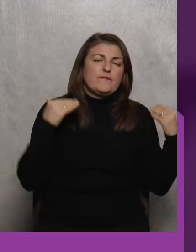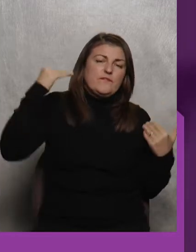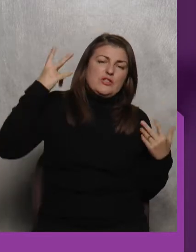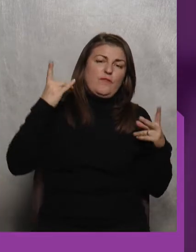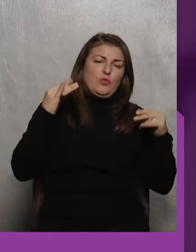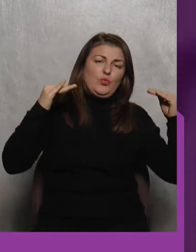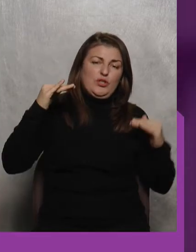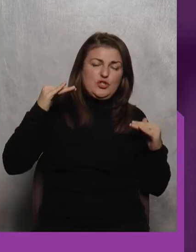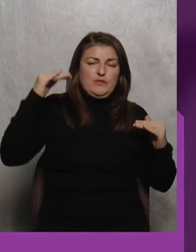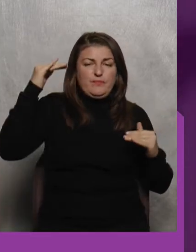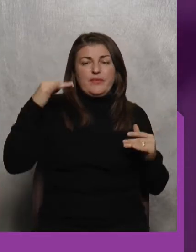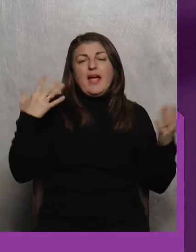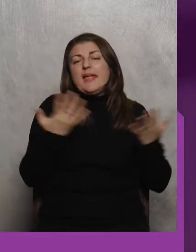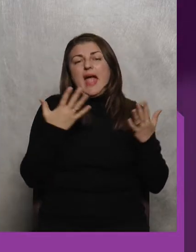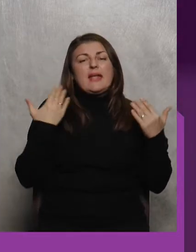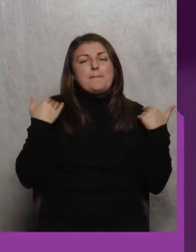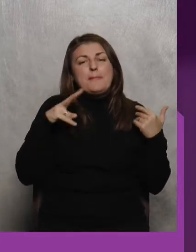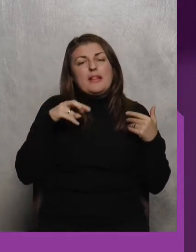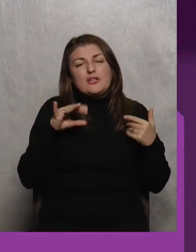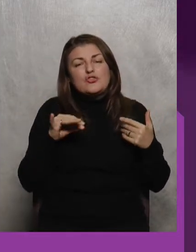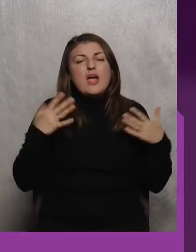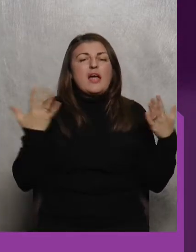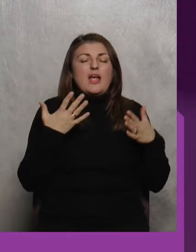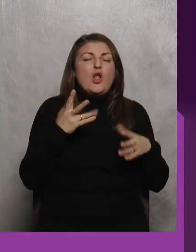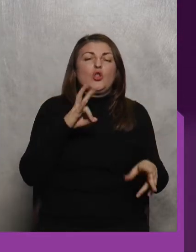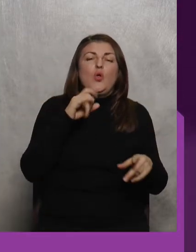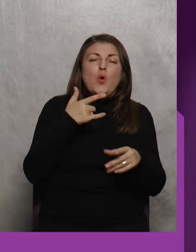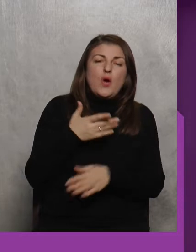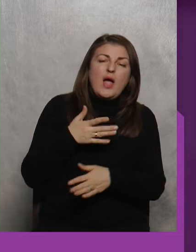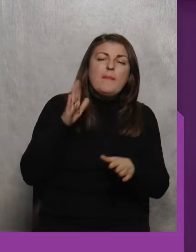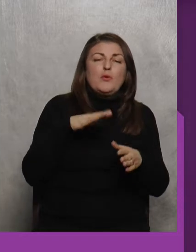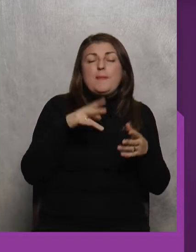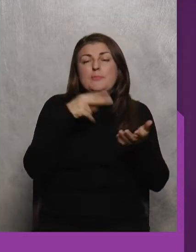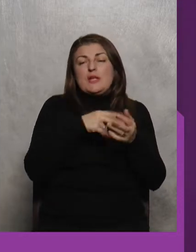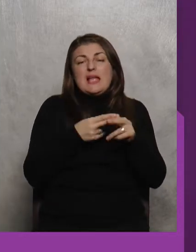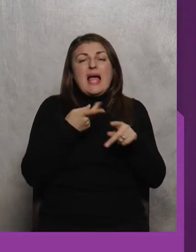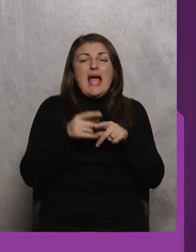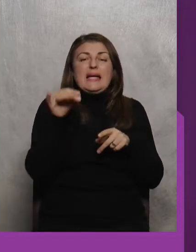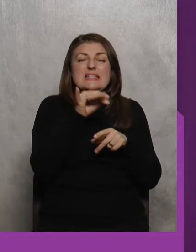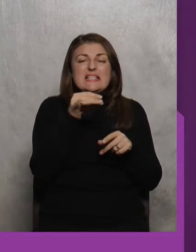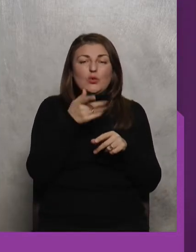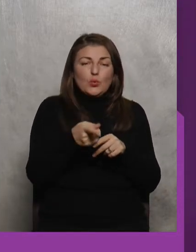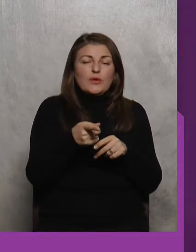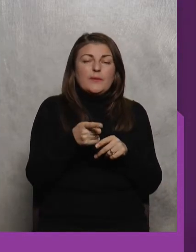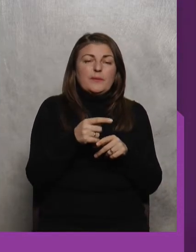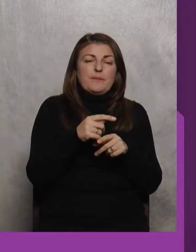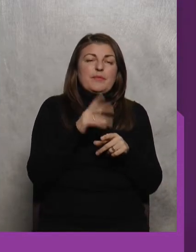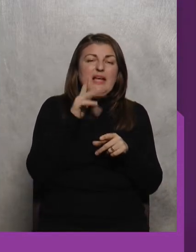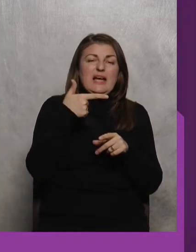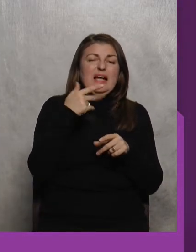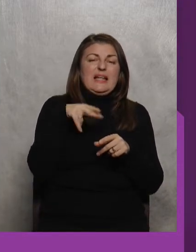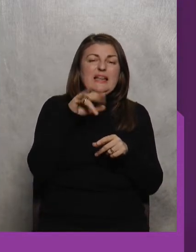друге нижче, які плечі, потім постановка ніг, потім постановка це. Інститут в